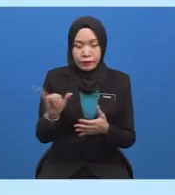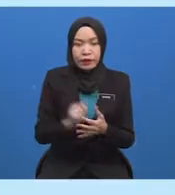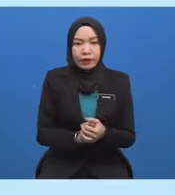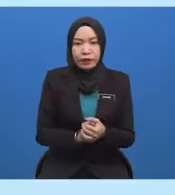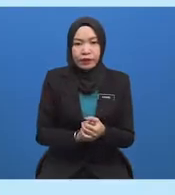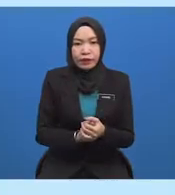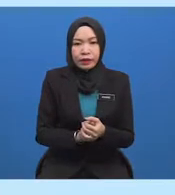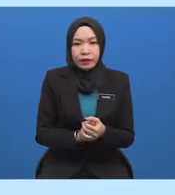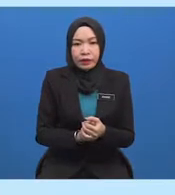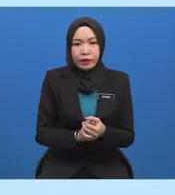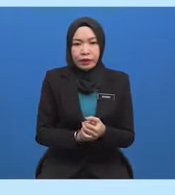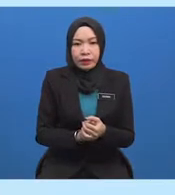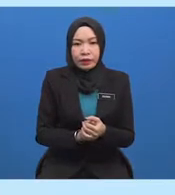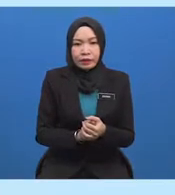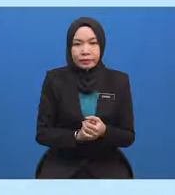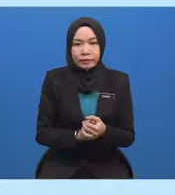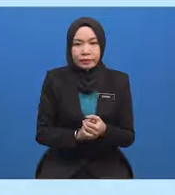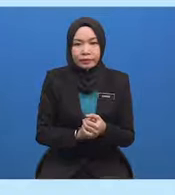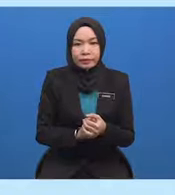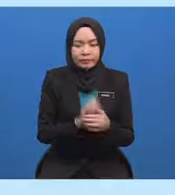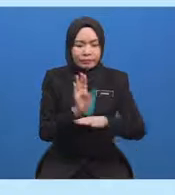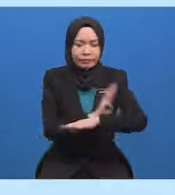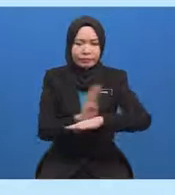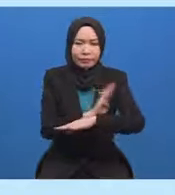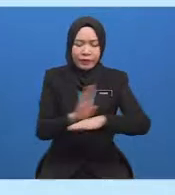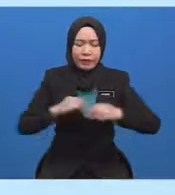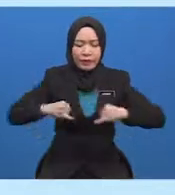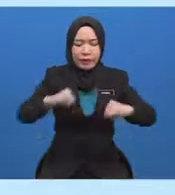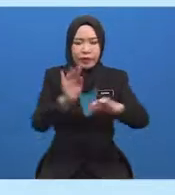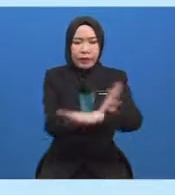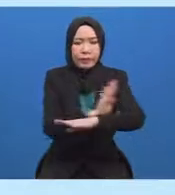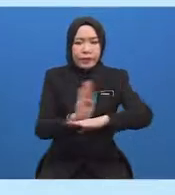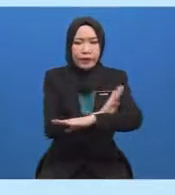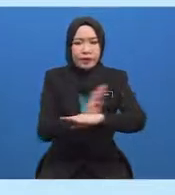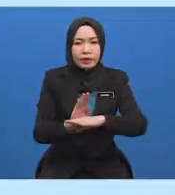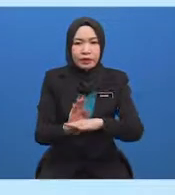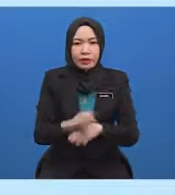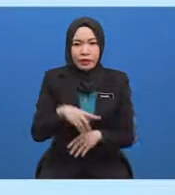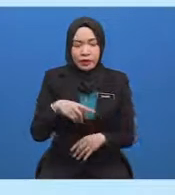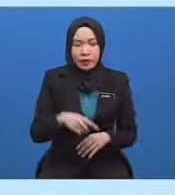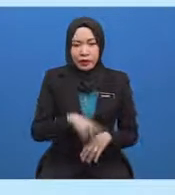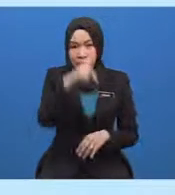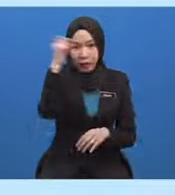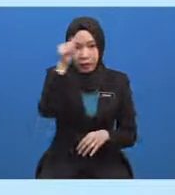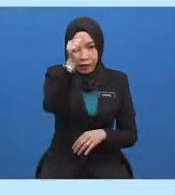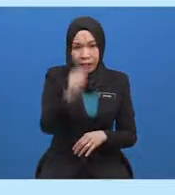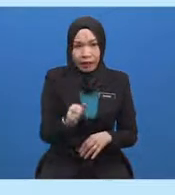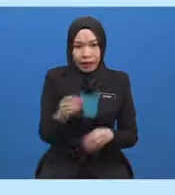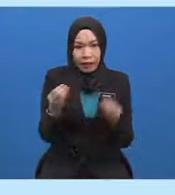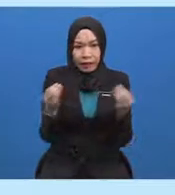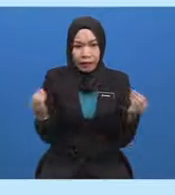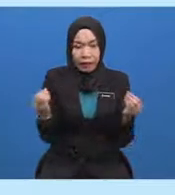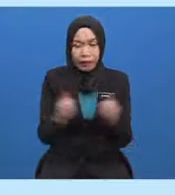ke isakan lalu lintas ini adalah kerana aliran lumpur yang melimpah ke atas Jalan Raya